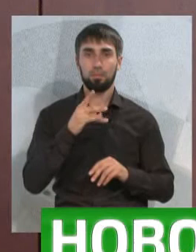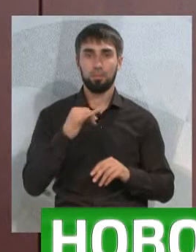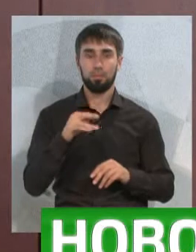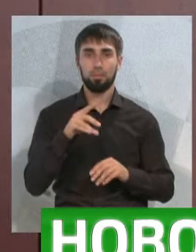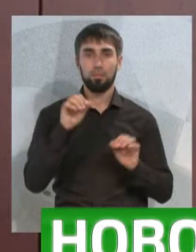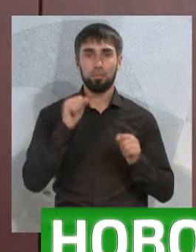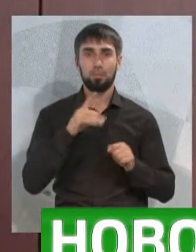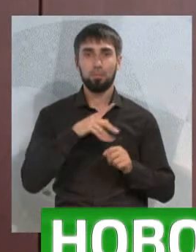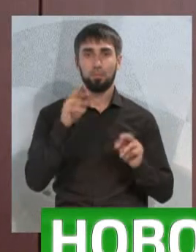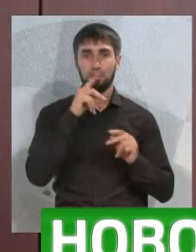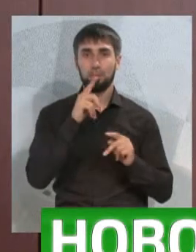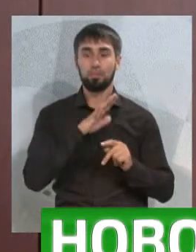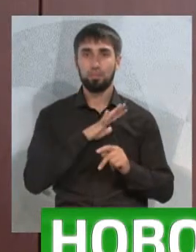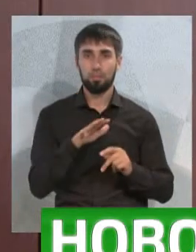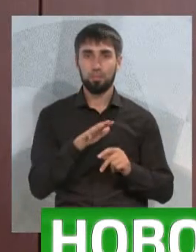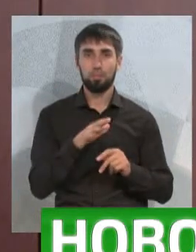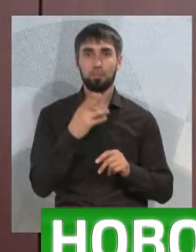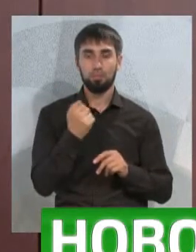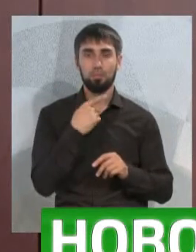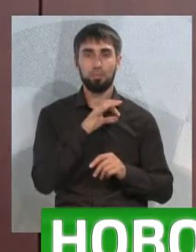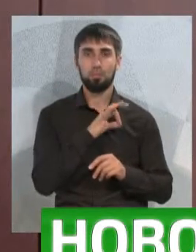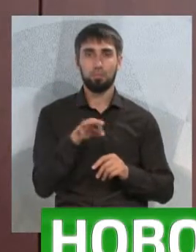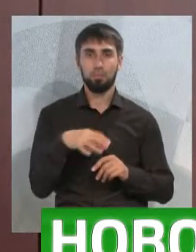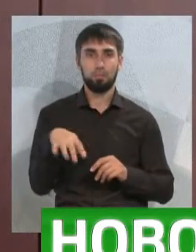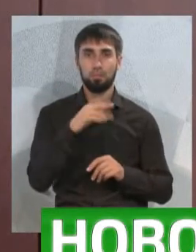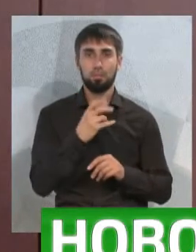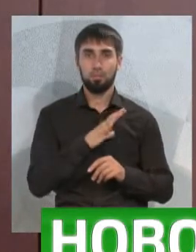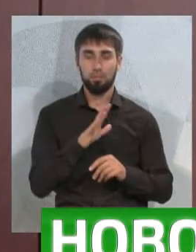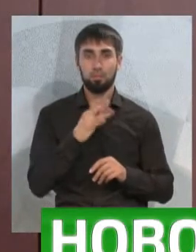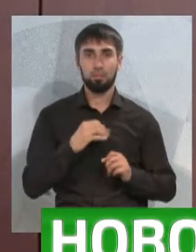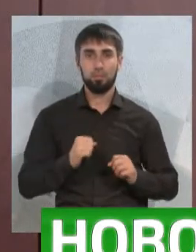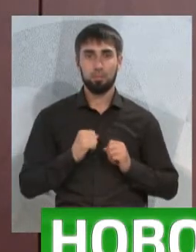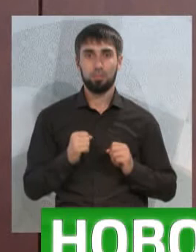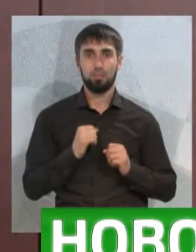чтобы ошибок и замечаний не было. Конечно, идеально все нигде не бывает, но стараемся.